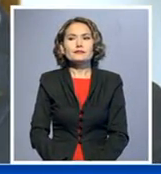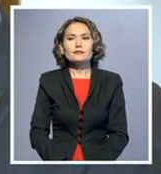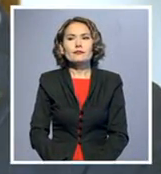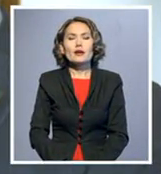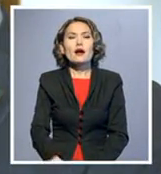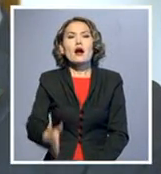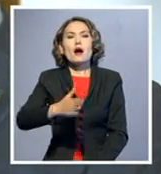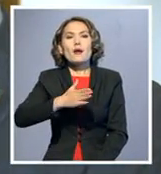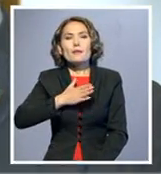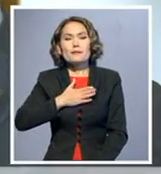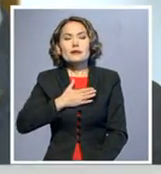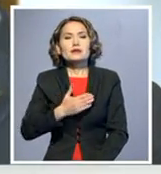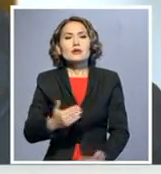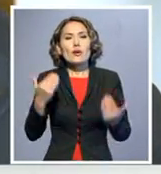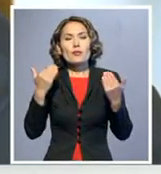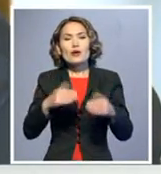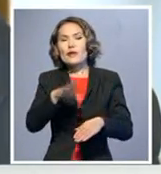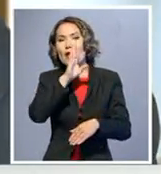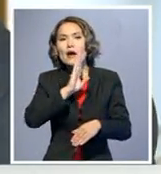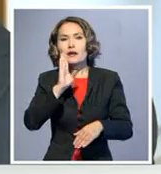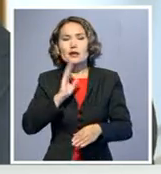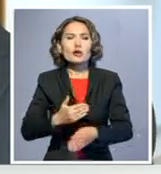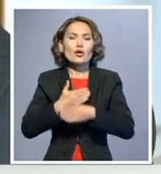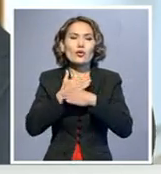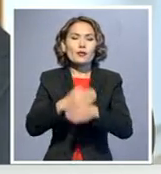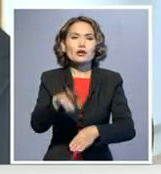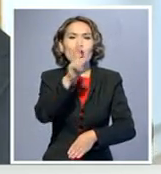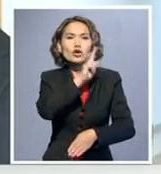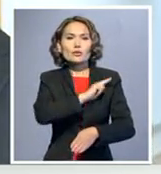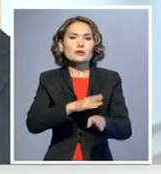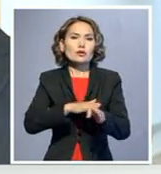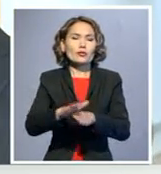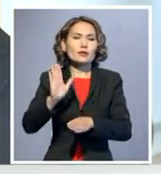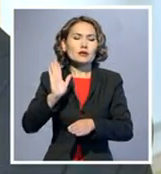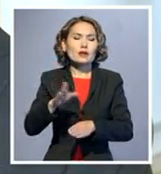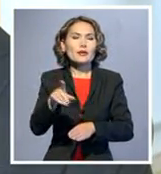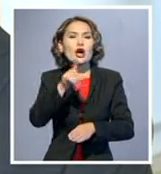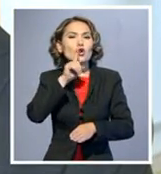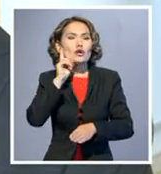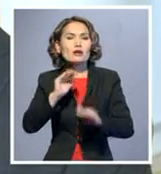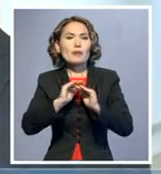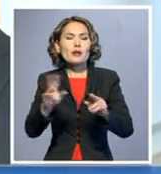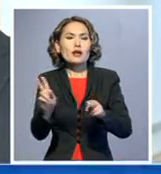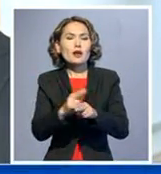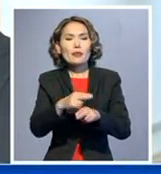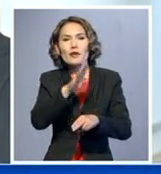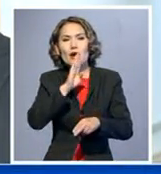Бүгін алғаш рет жұмыс топтарын құру мәселесі көтерілді. Олар арнайы бағыттар бойынша жұмыс істейтін болады. Жас буынды тәрбиелеуде әке мен